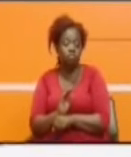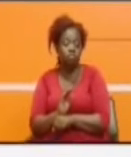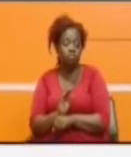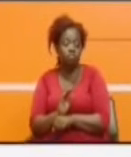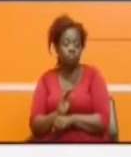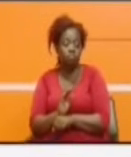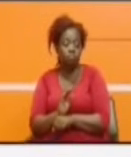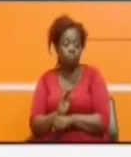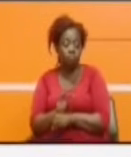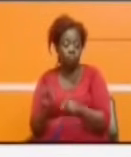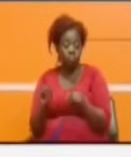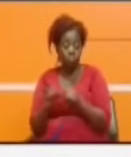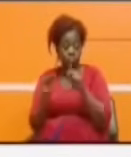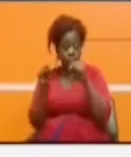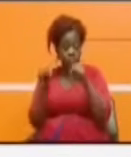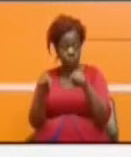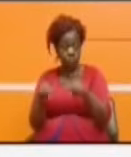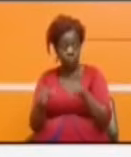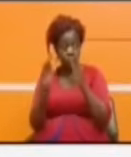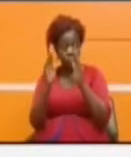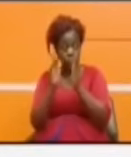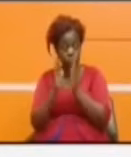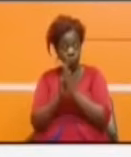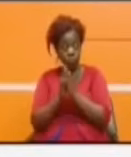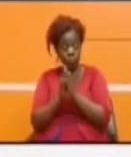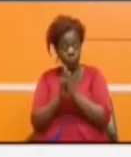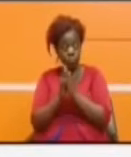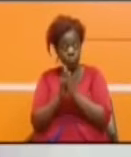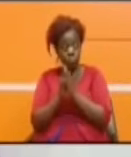ne ku Sande eno amuli tugafuna ate ekiro